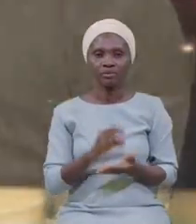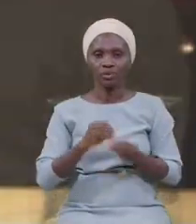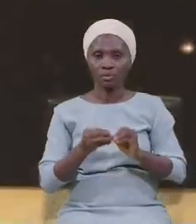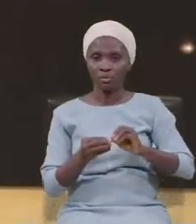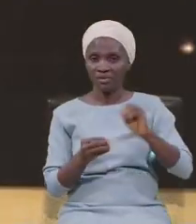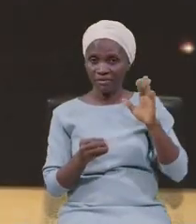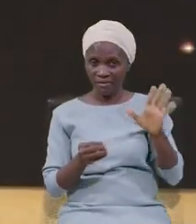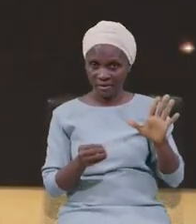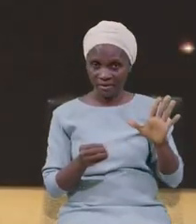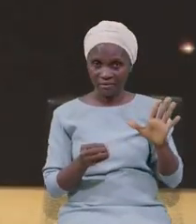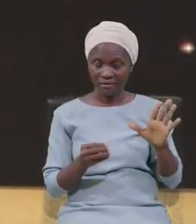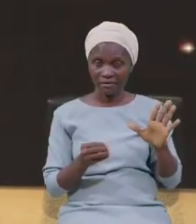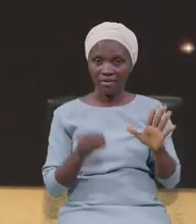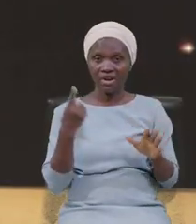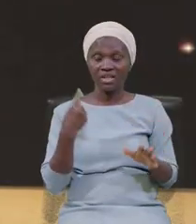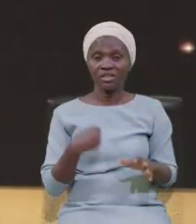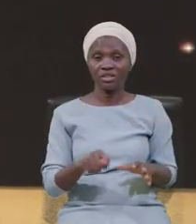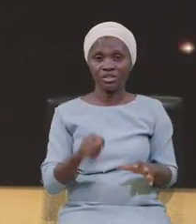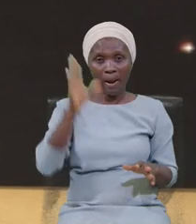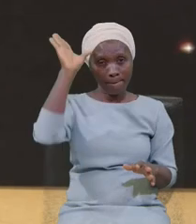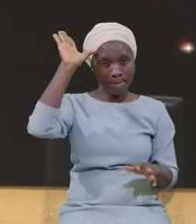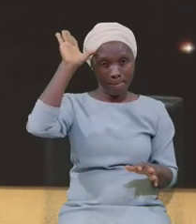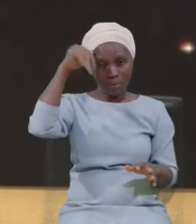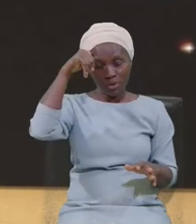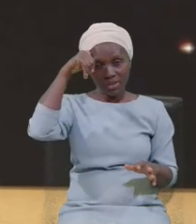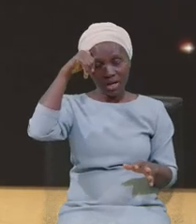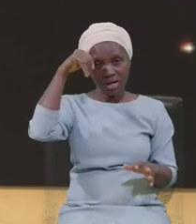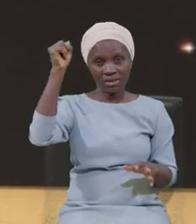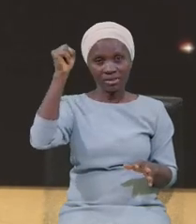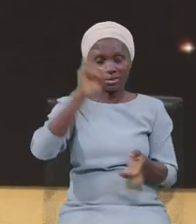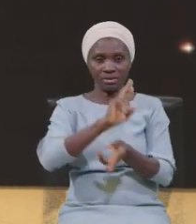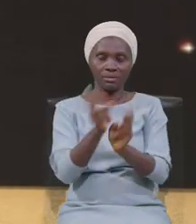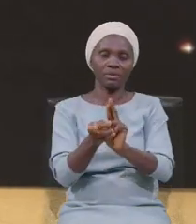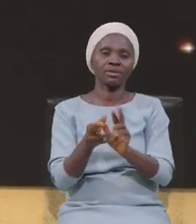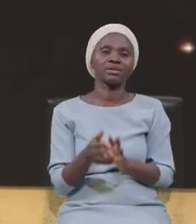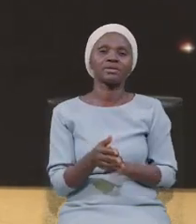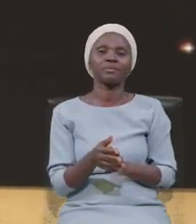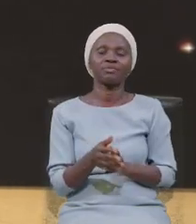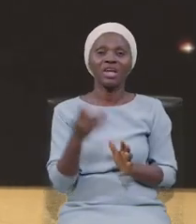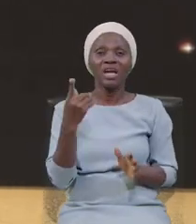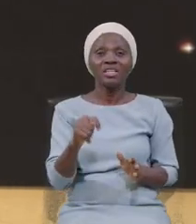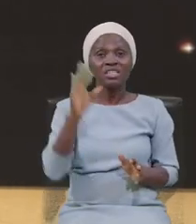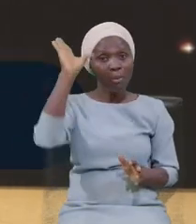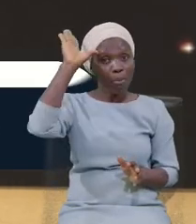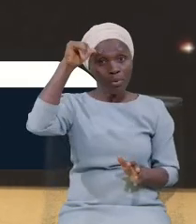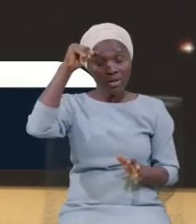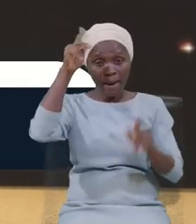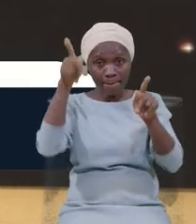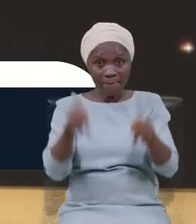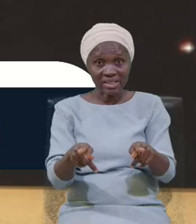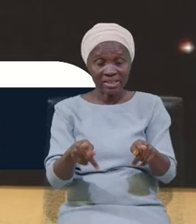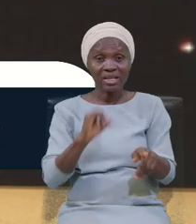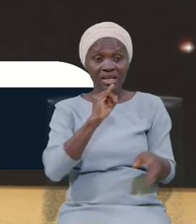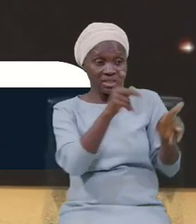5, c'est la repentance du prodigue. Le prodigue, c'est